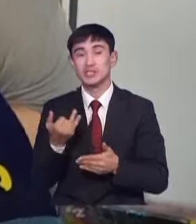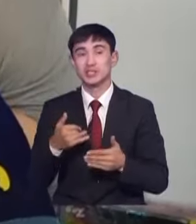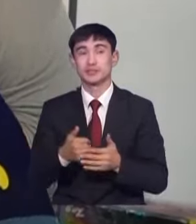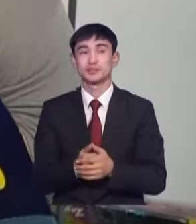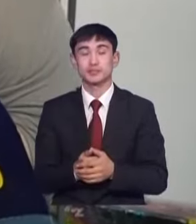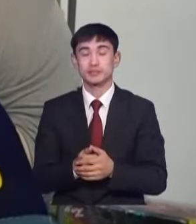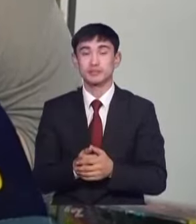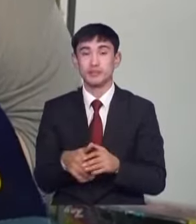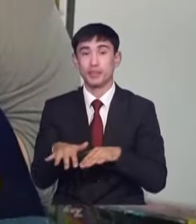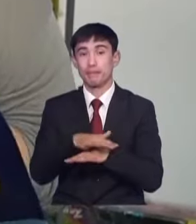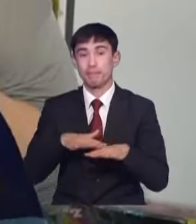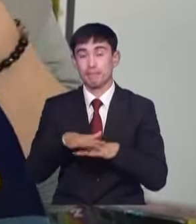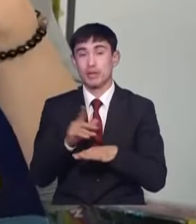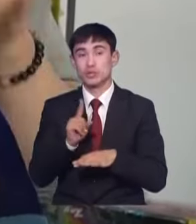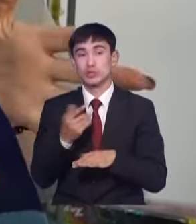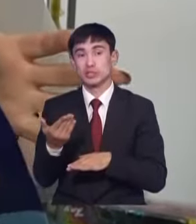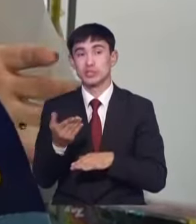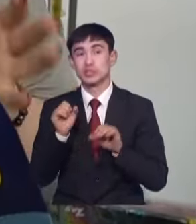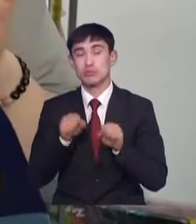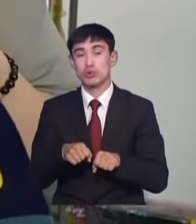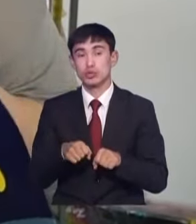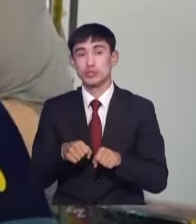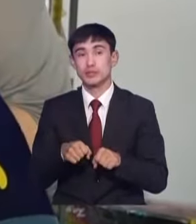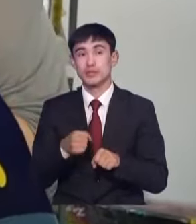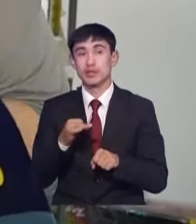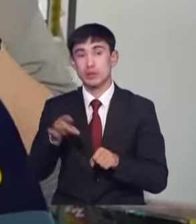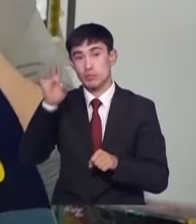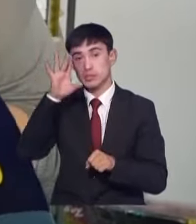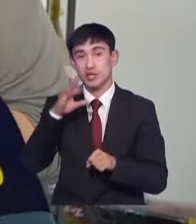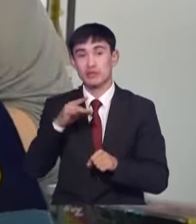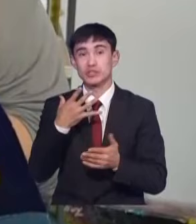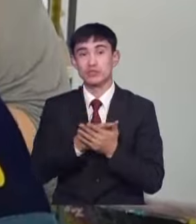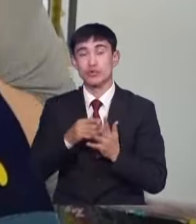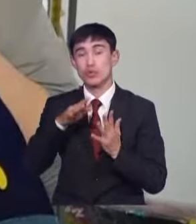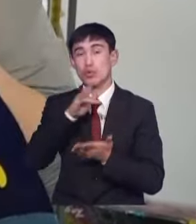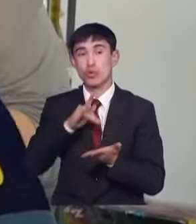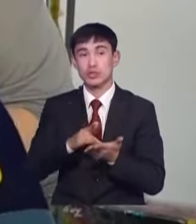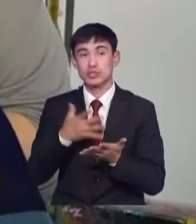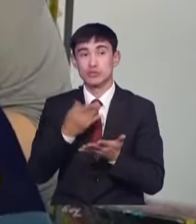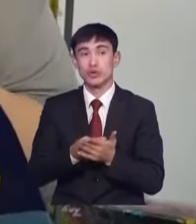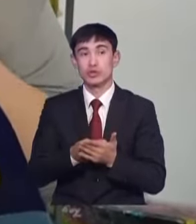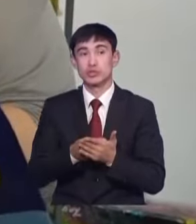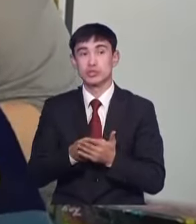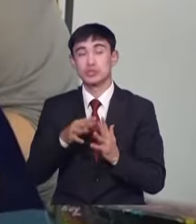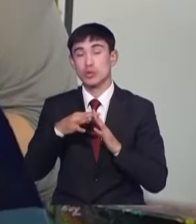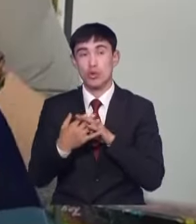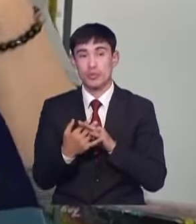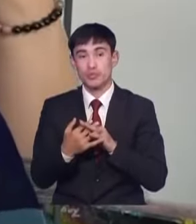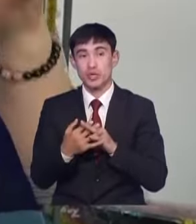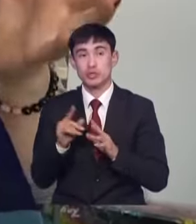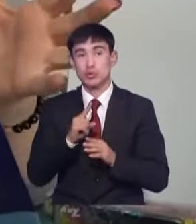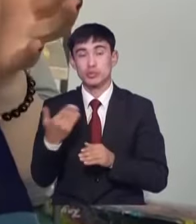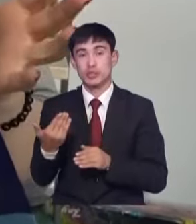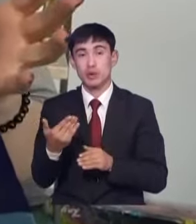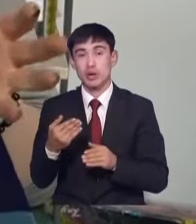а посредством чего ты сможешь и прославить свой город Да своё скажем так как село Да и чтобы